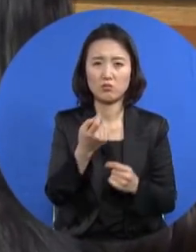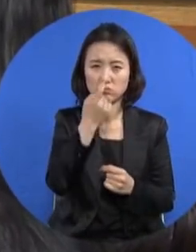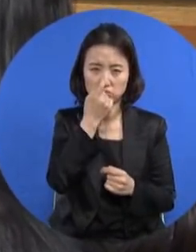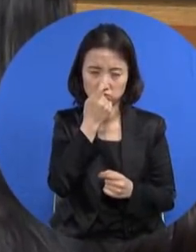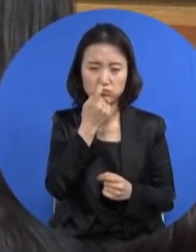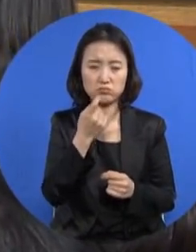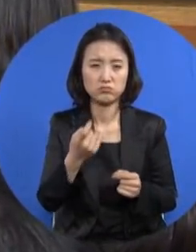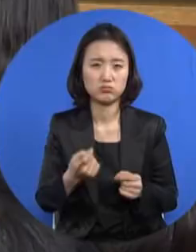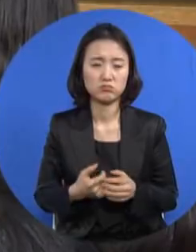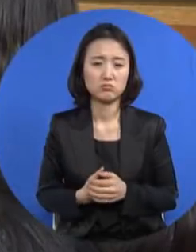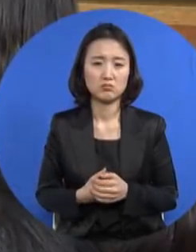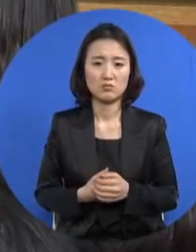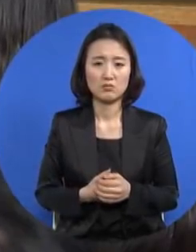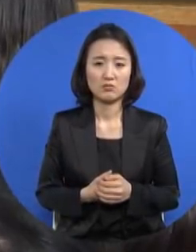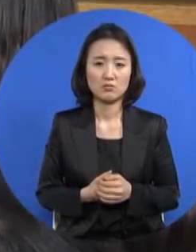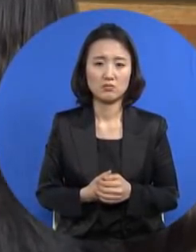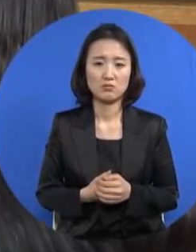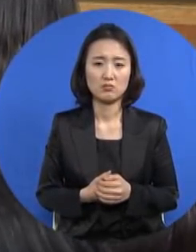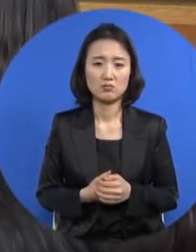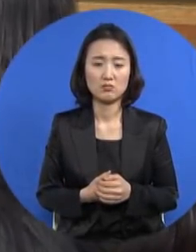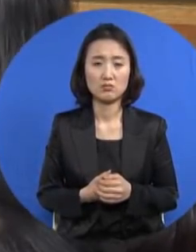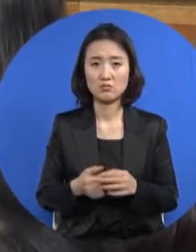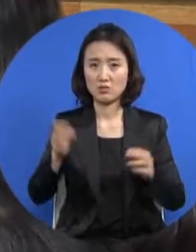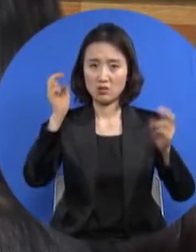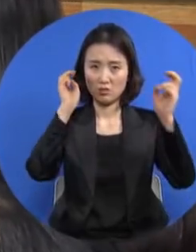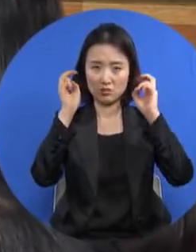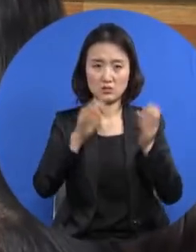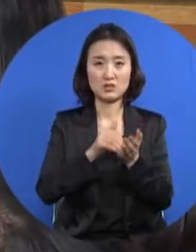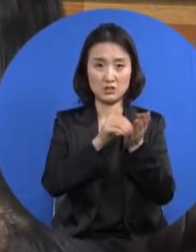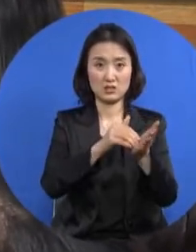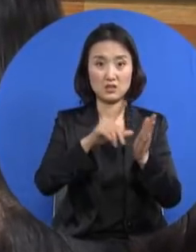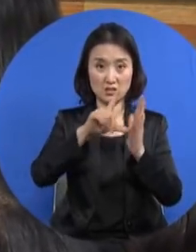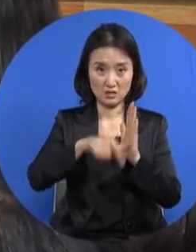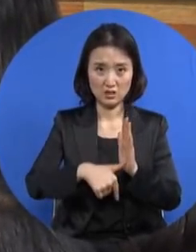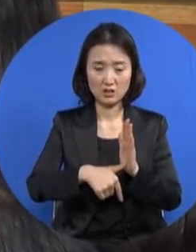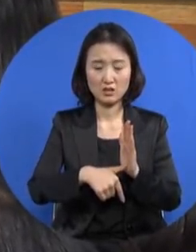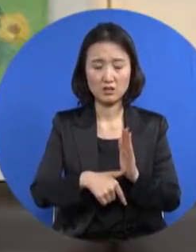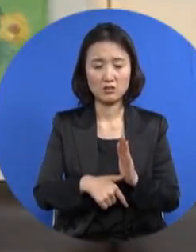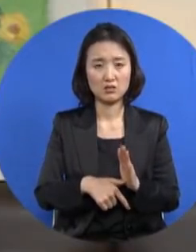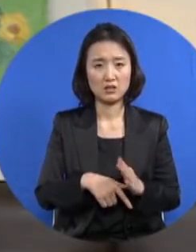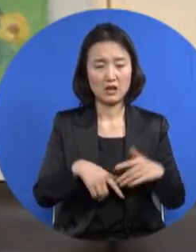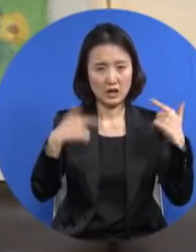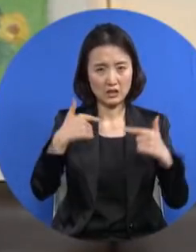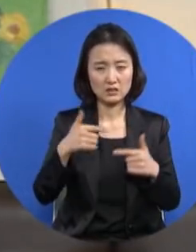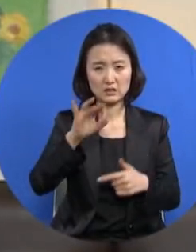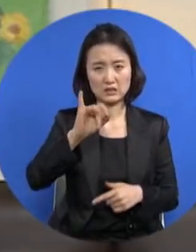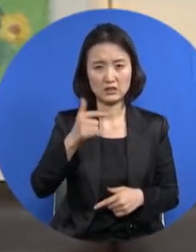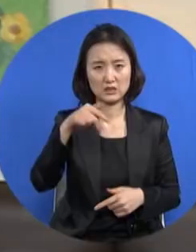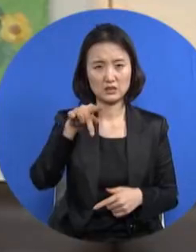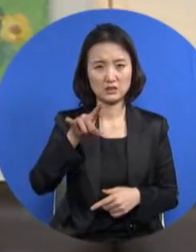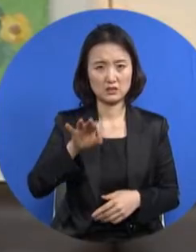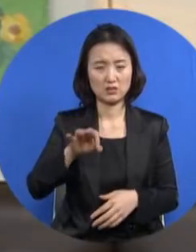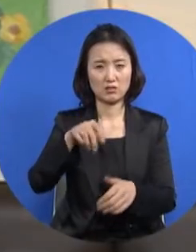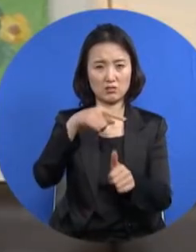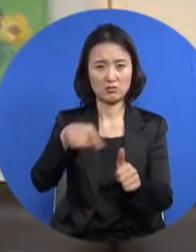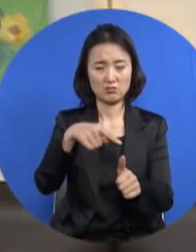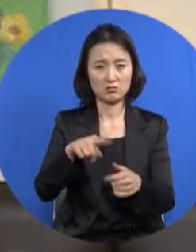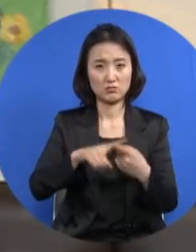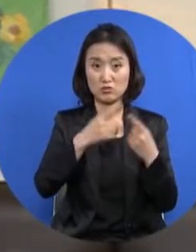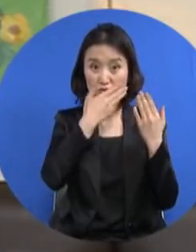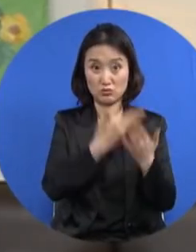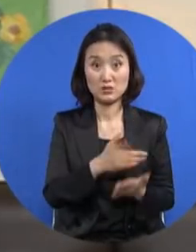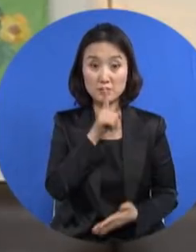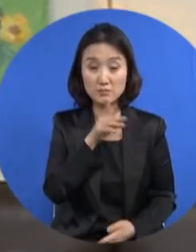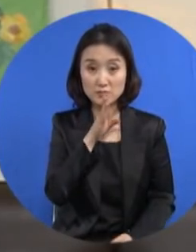기업이나 교육 중 가장 중요하게 생각하는 이 세 가지죠. 네. 인성 교육을 잘 받아라. 인성 교육.